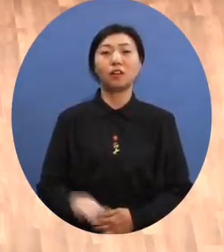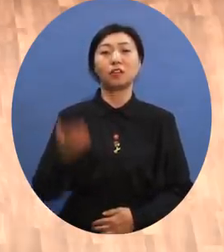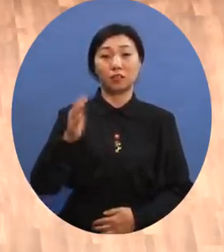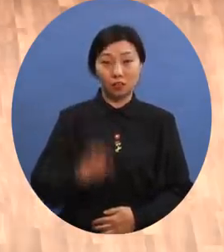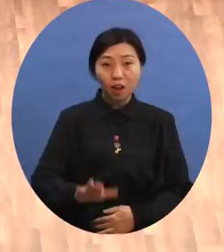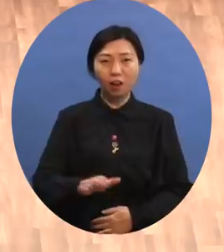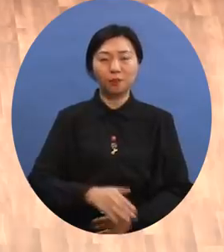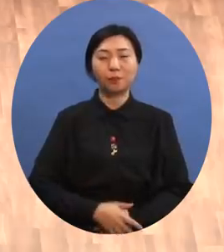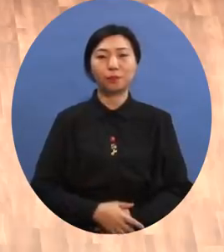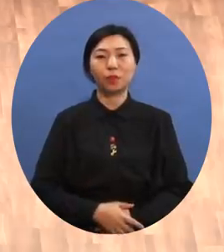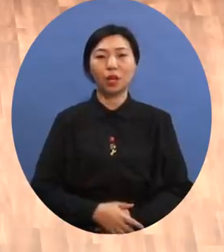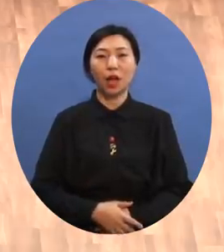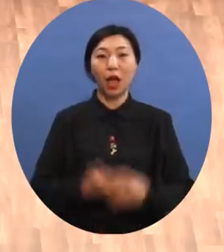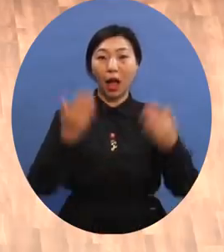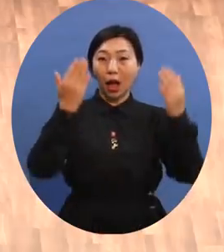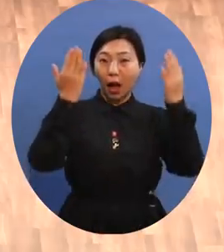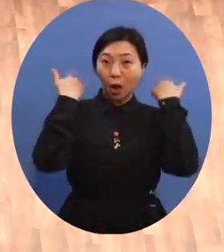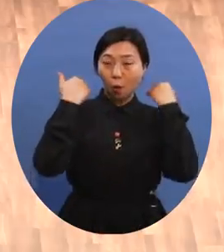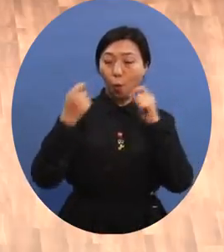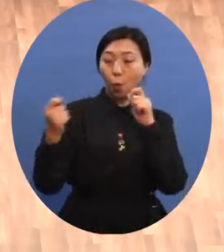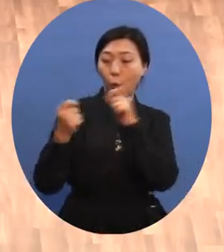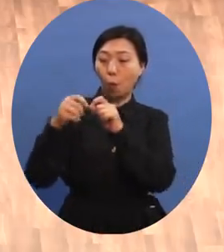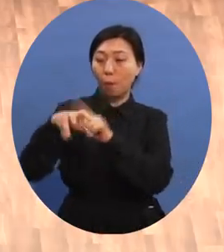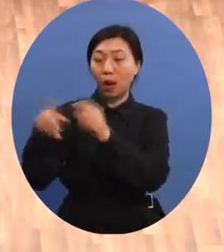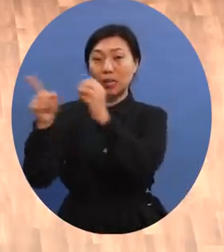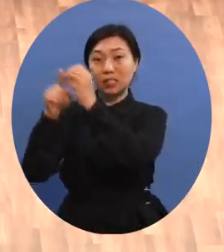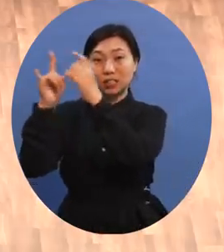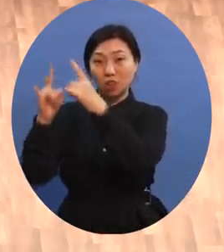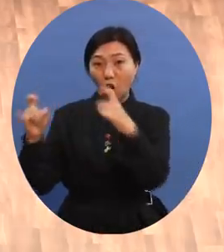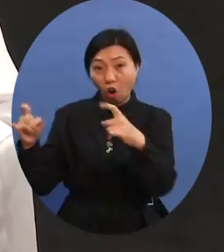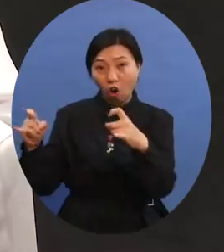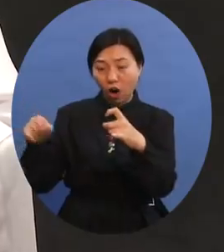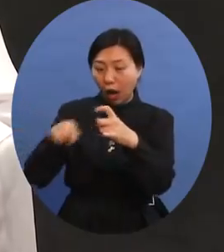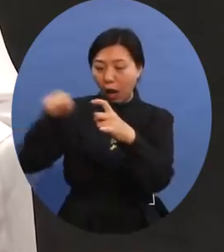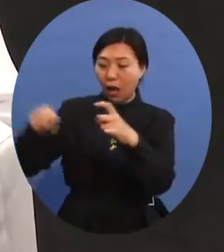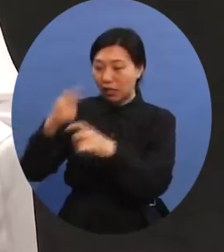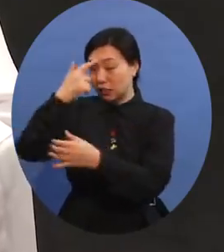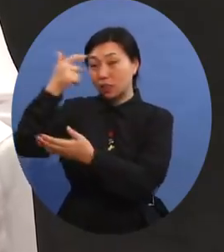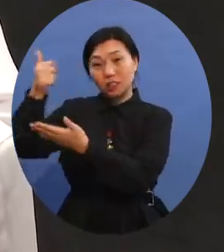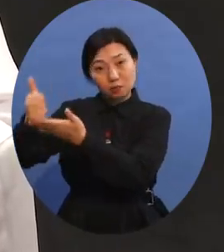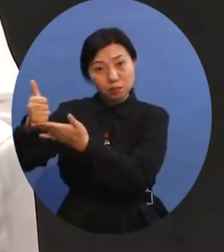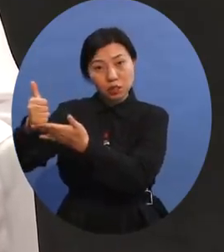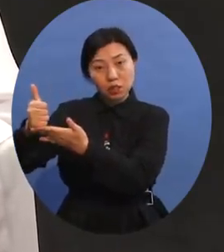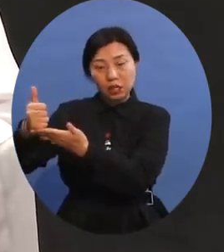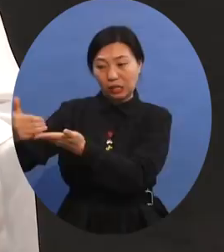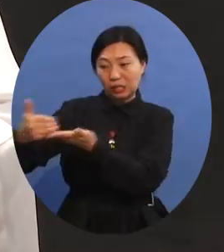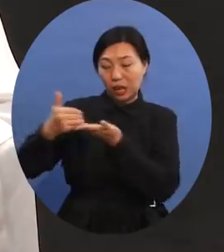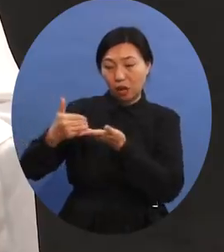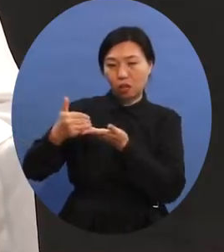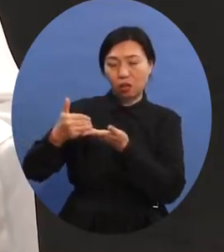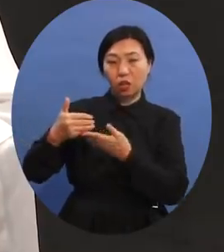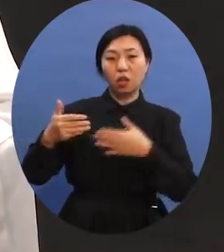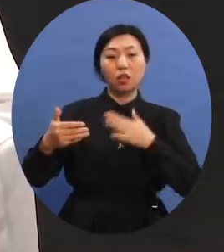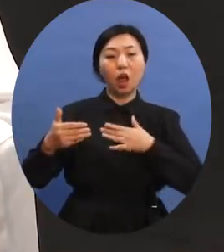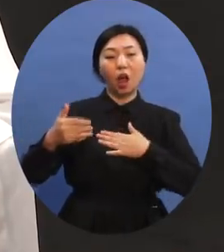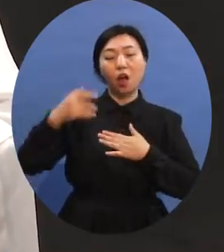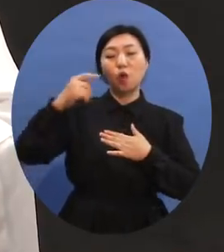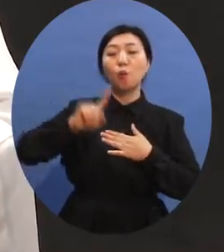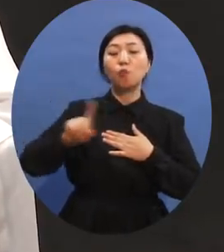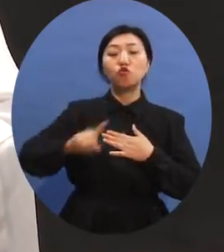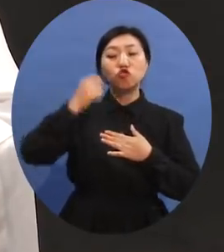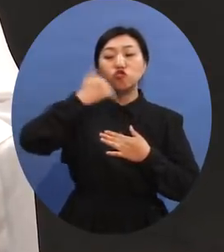이제 학교 옆에 절이 있어가 거기 있는 스님이 이제 두 가지. 하나는 네가